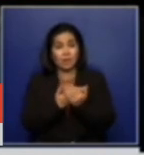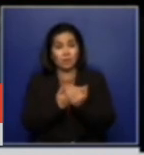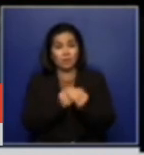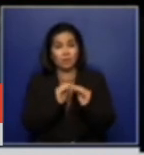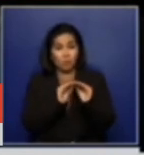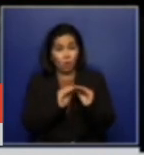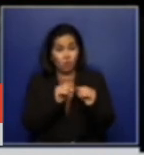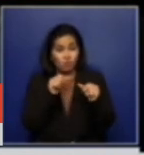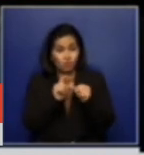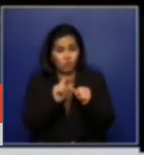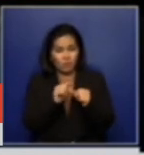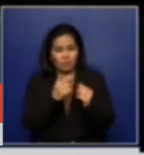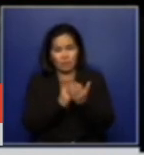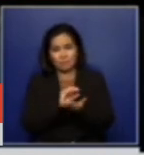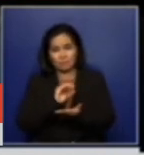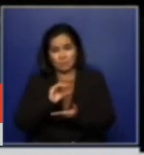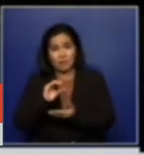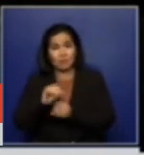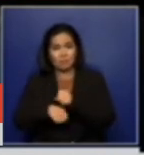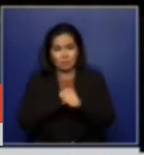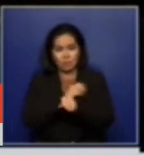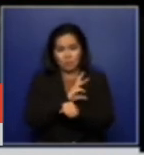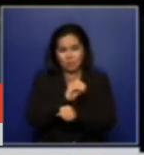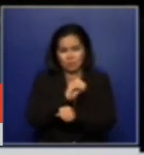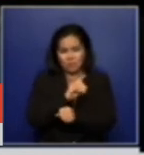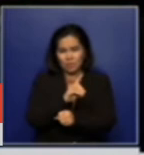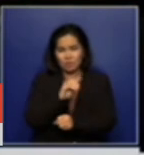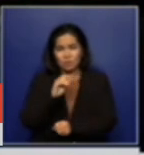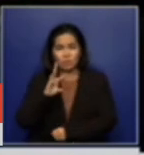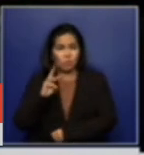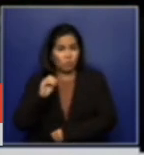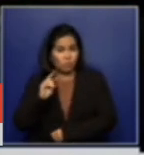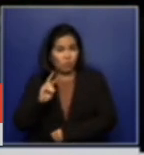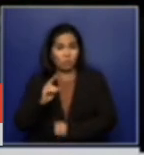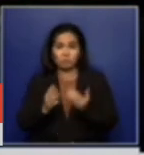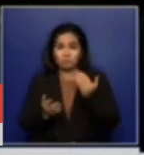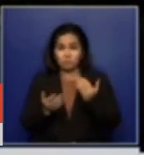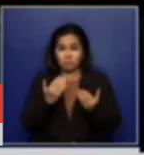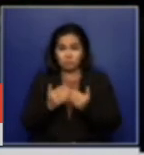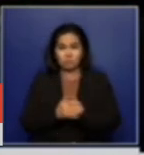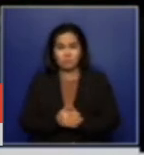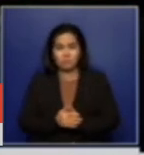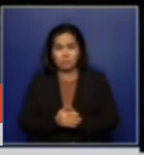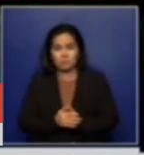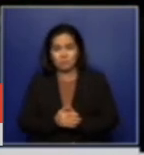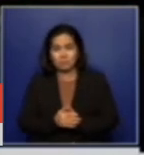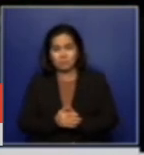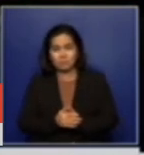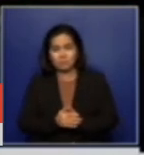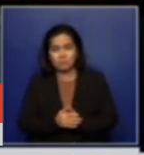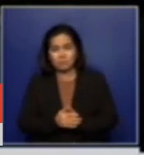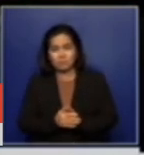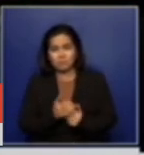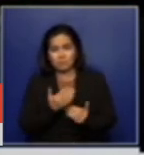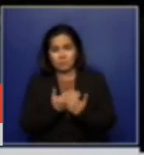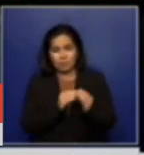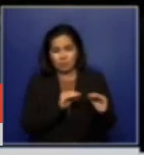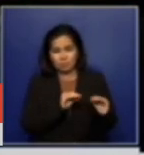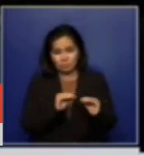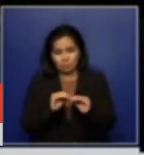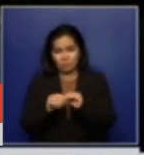นี่ยหรือปี62นะครับก็เลยสามารถนำมาใช้ในปี63